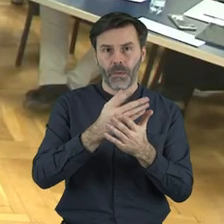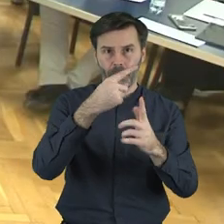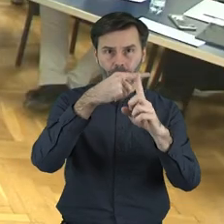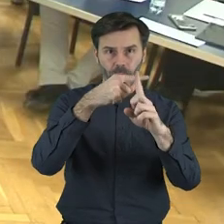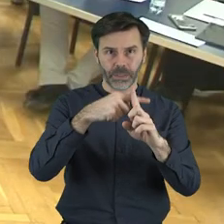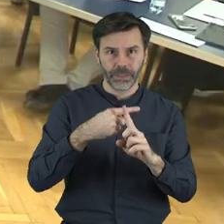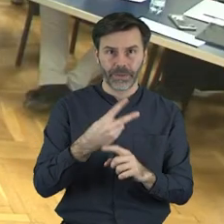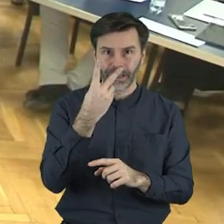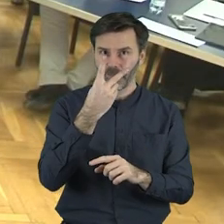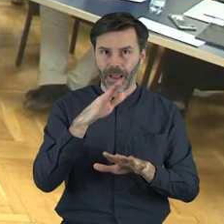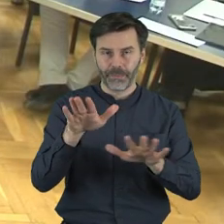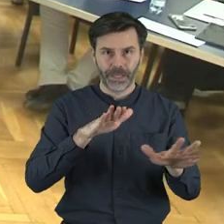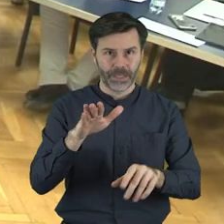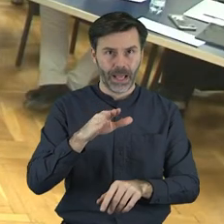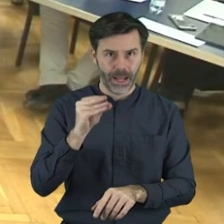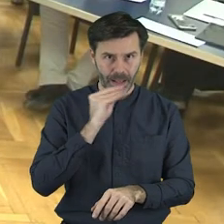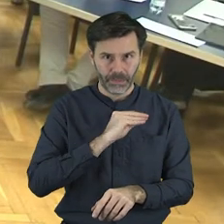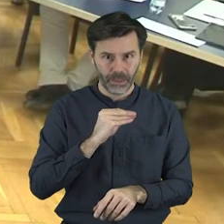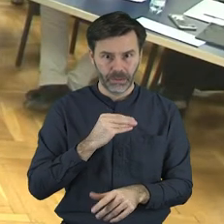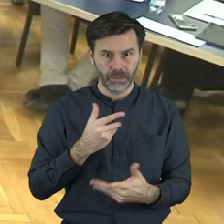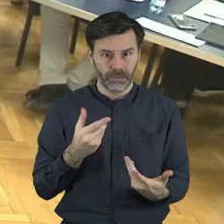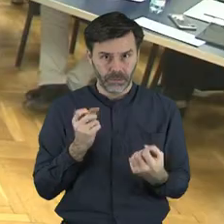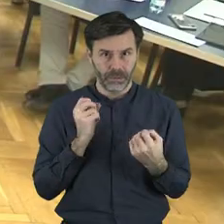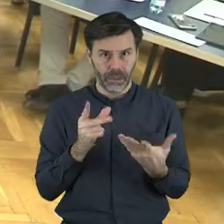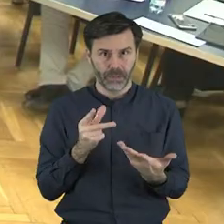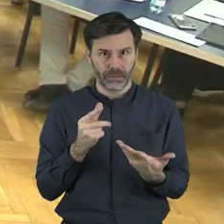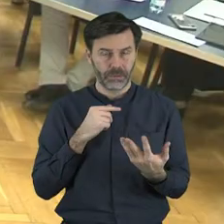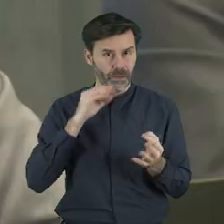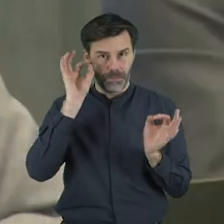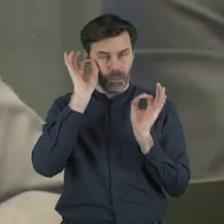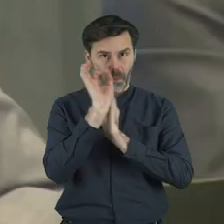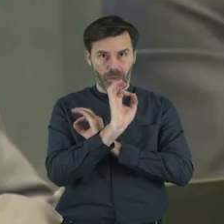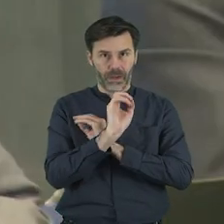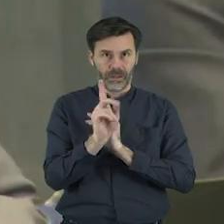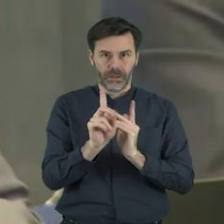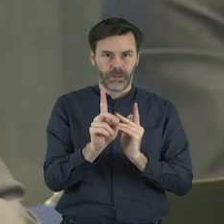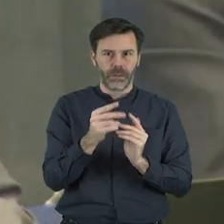Chyba nie, bo nie widzę nikogo odważnego, który by powiedział, że jednak nie mam racji.